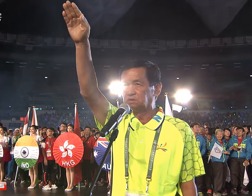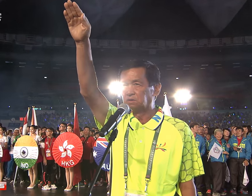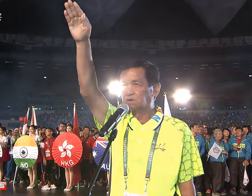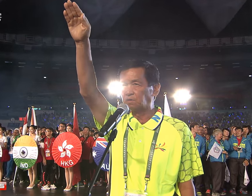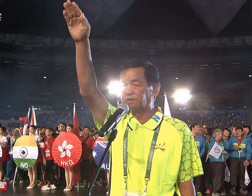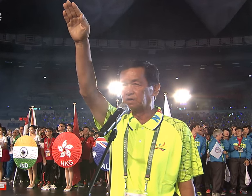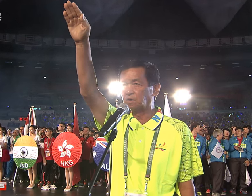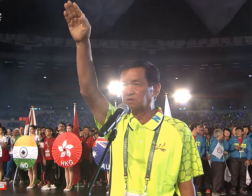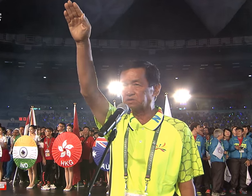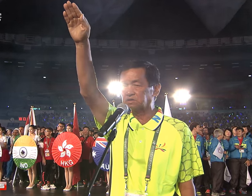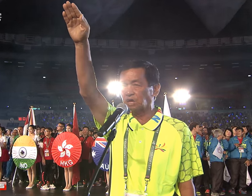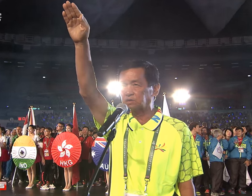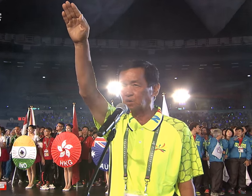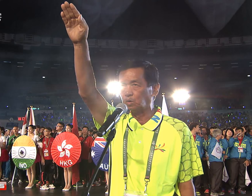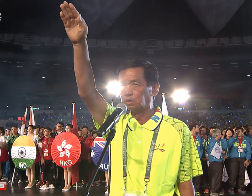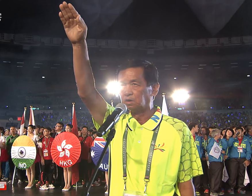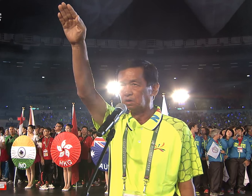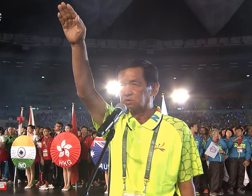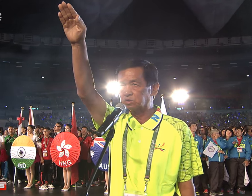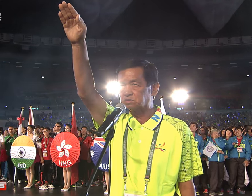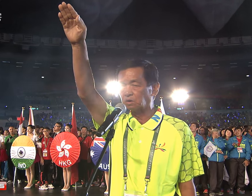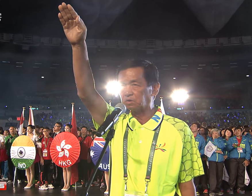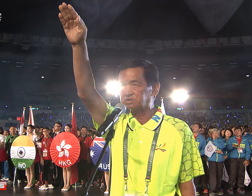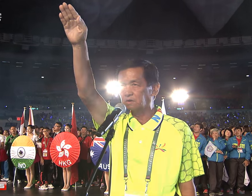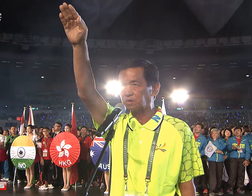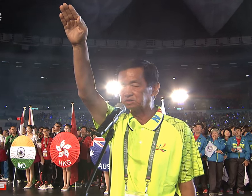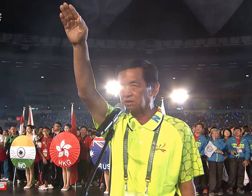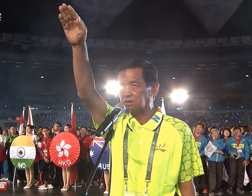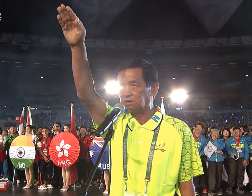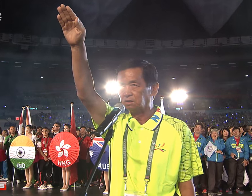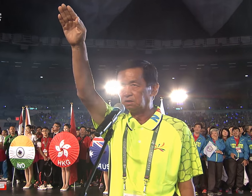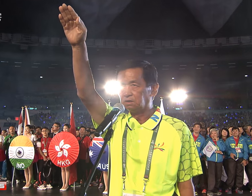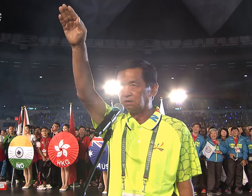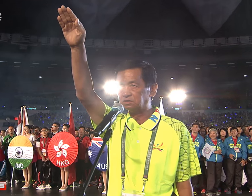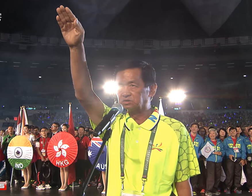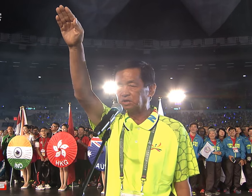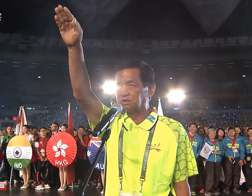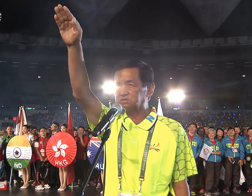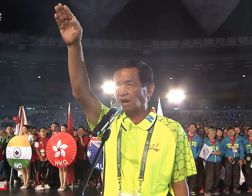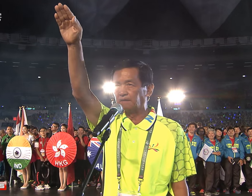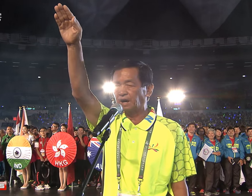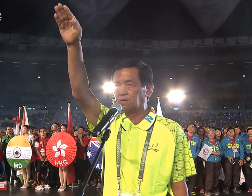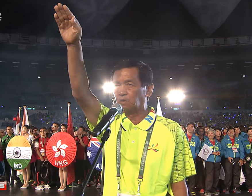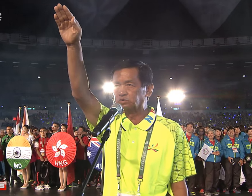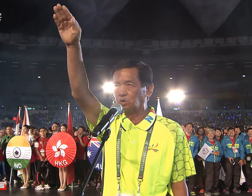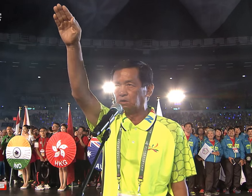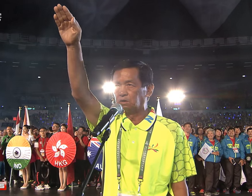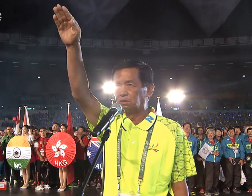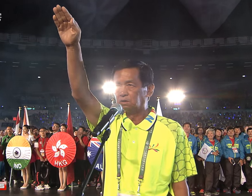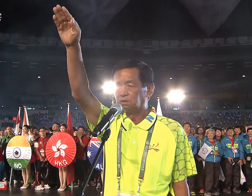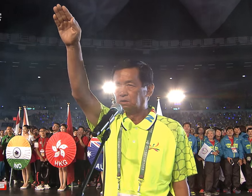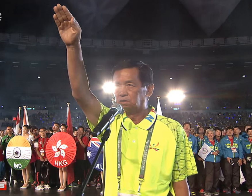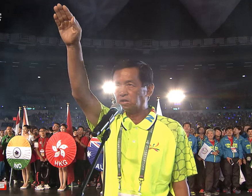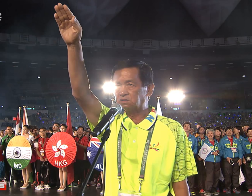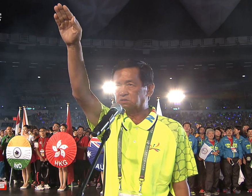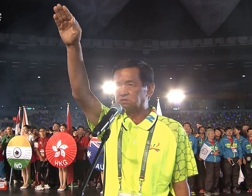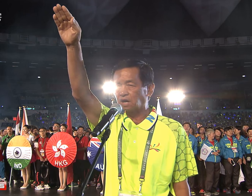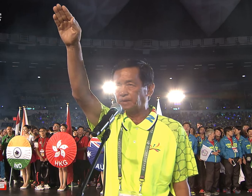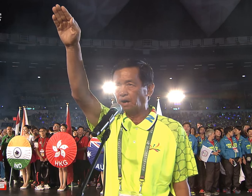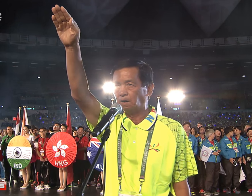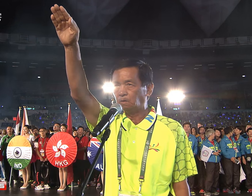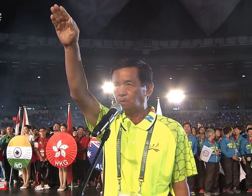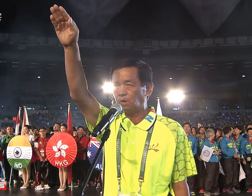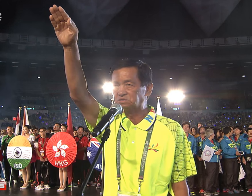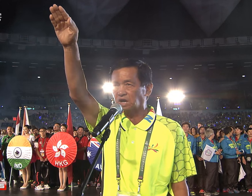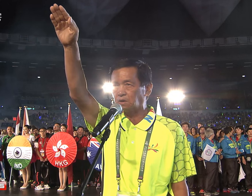持公平公正的态度，遵守各项规则，以执行裁判工作。宣誓